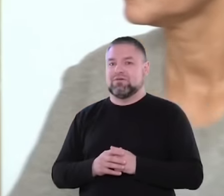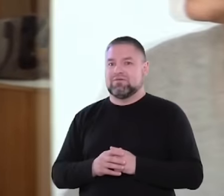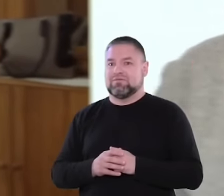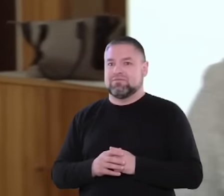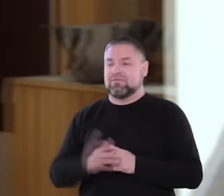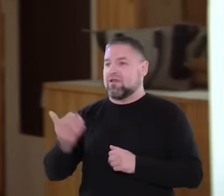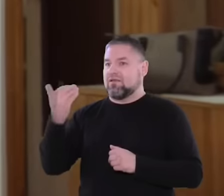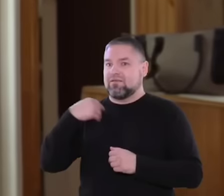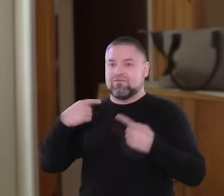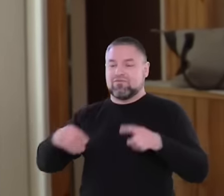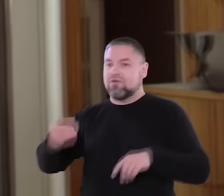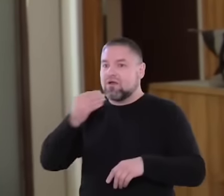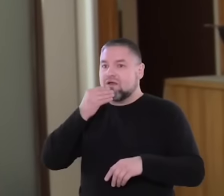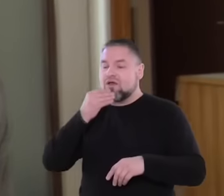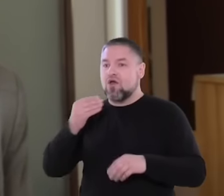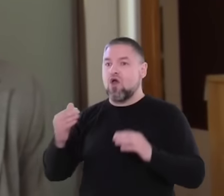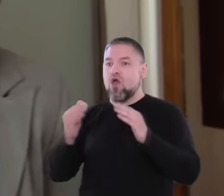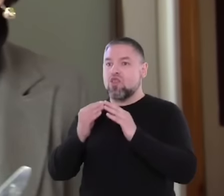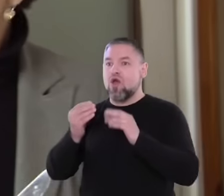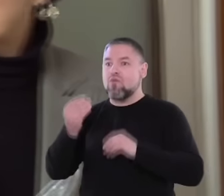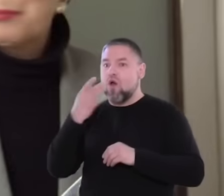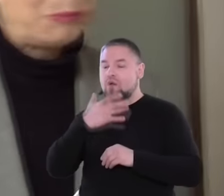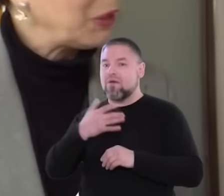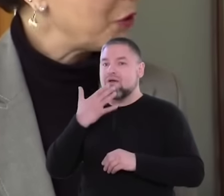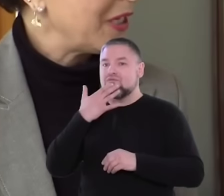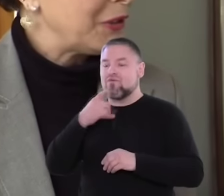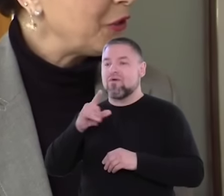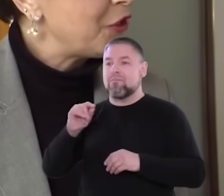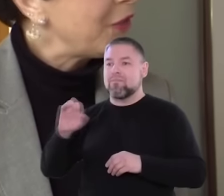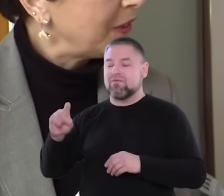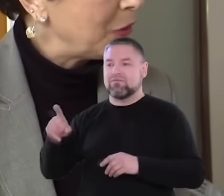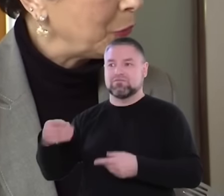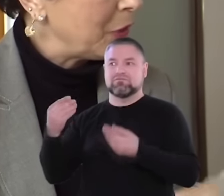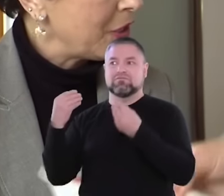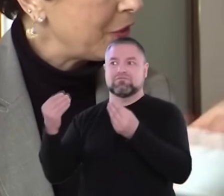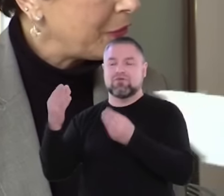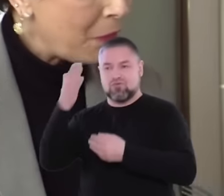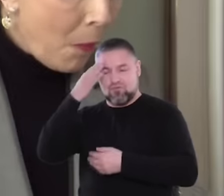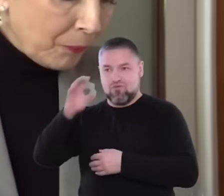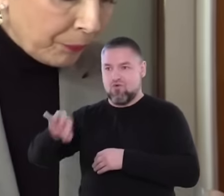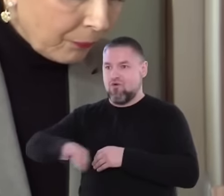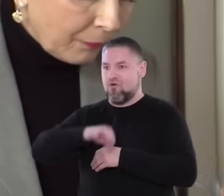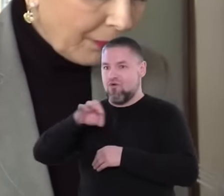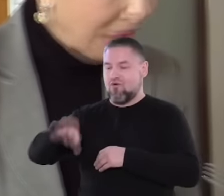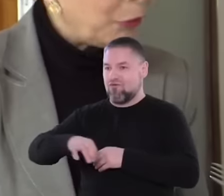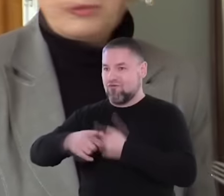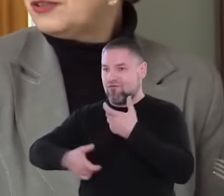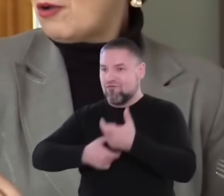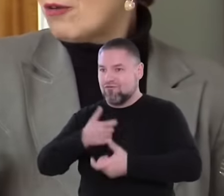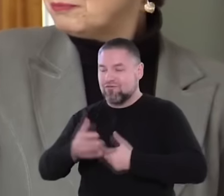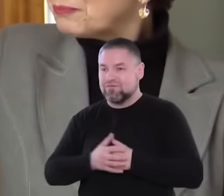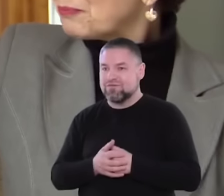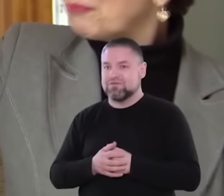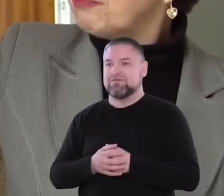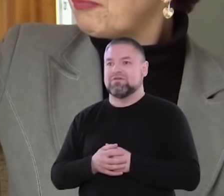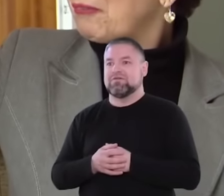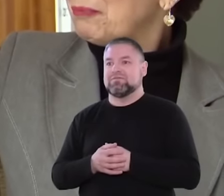nie jadłam domowego jedzenia. Paweł kilka razy wspominał, że świetnie gotujesz. A w ogóle